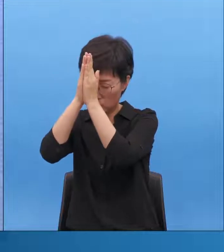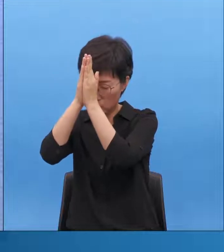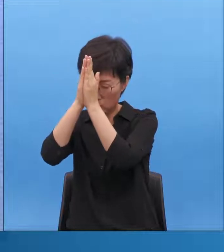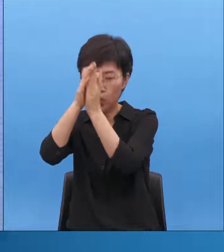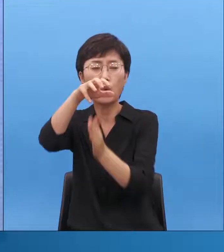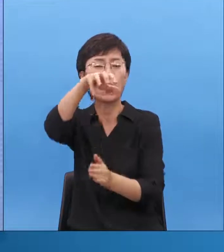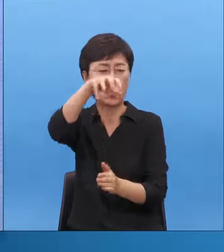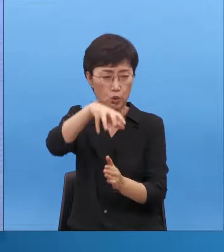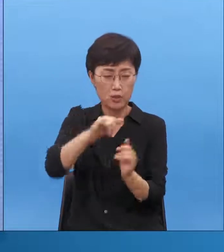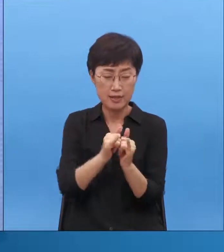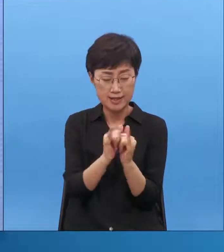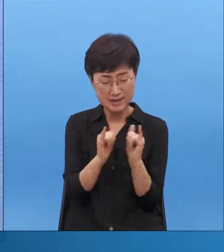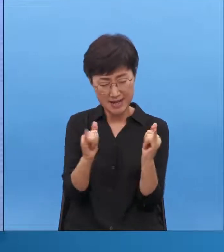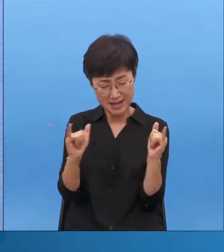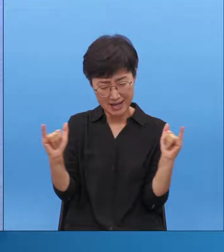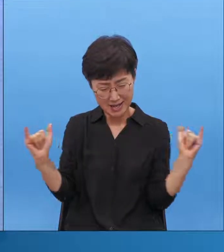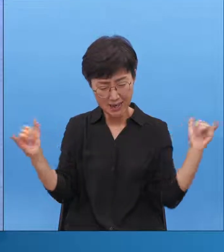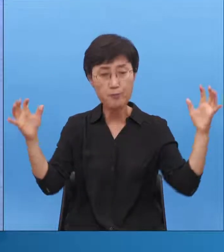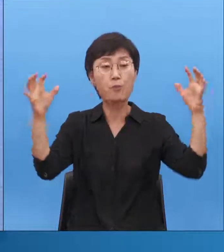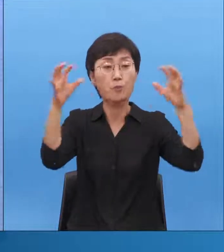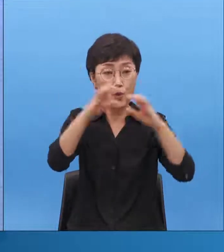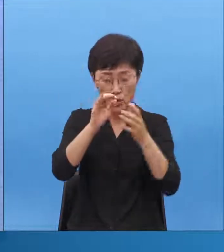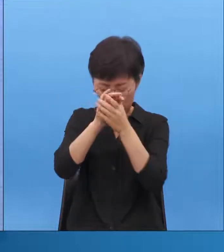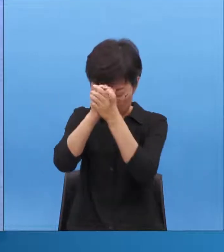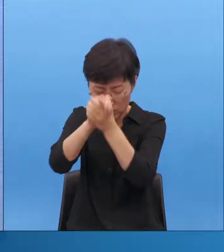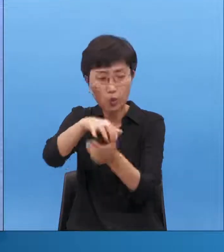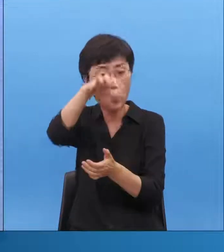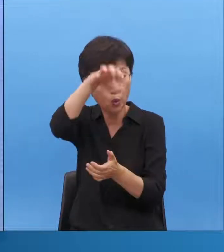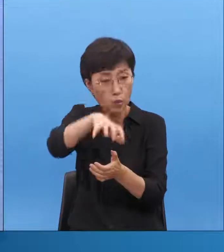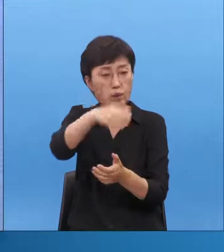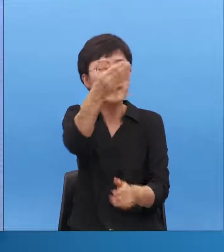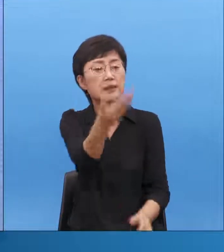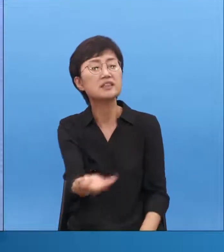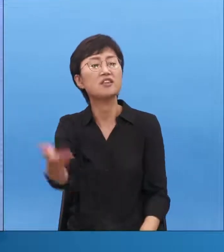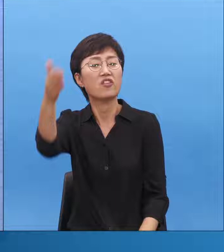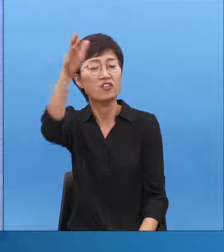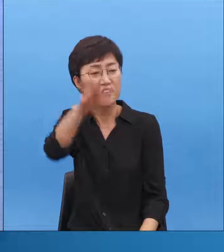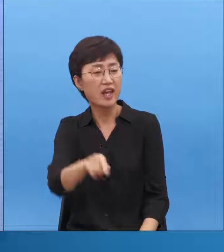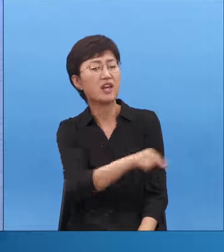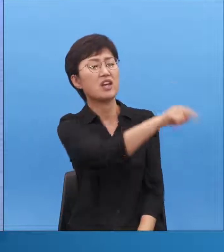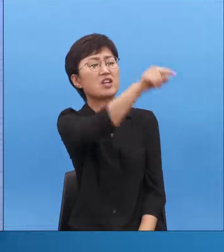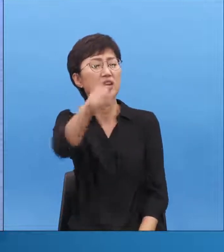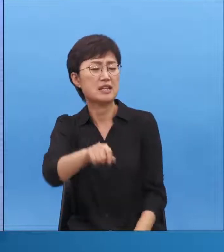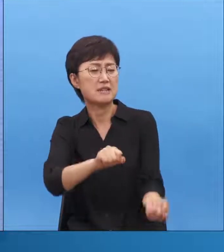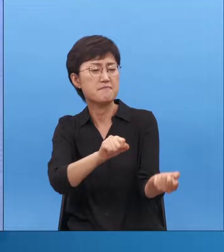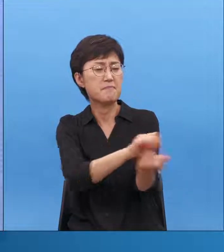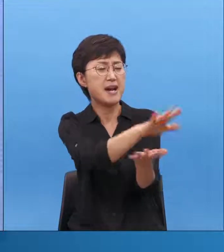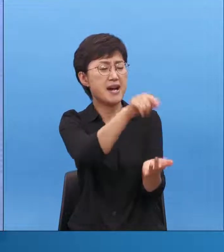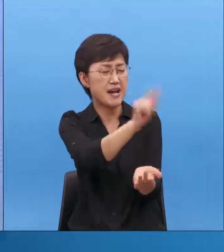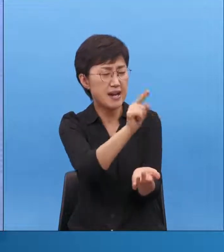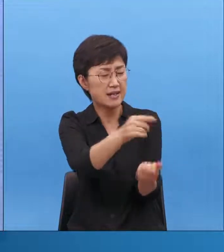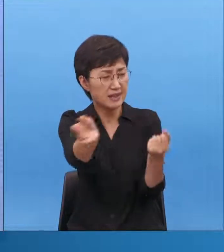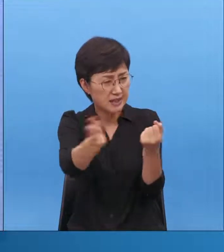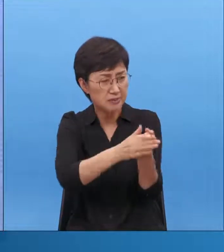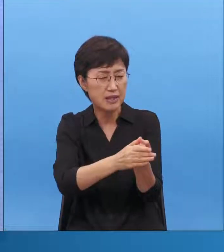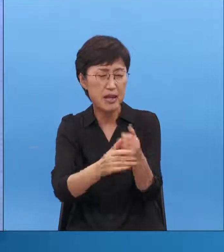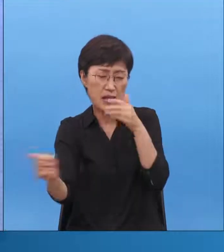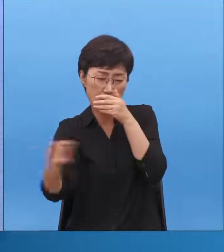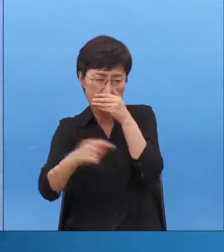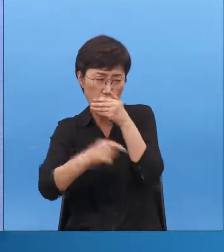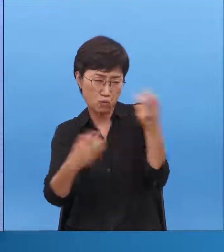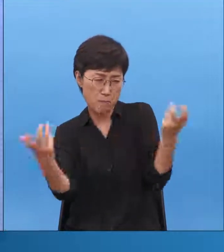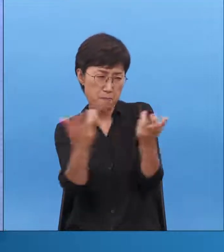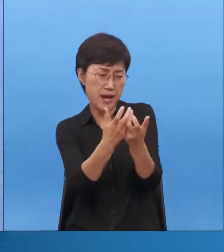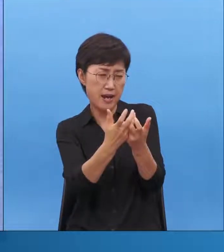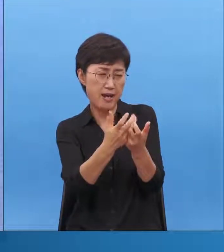prayer, 기도하는 집이다. and it is a place of prayer for 강도의 people." 소굴로 만들었구나. And you've made it to a place of 예수님이 robbers. 그랬어요. That's what Jesus said. 그러면서